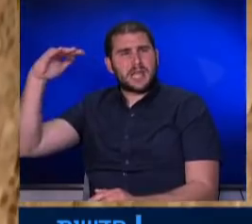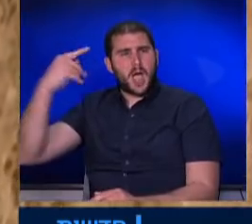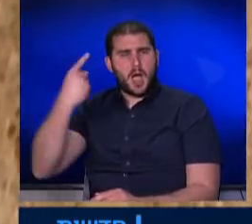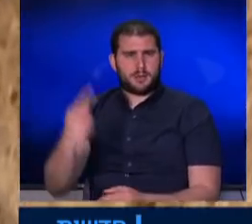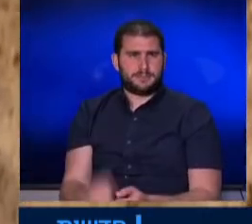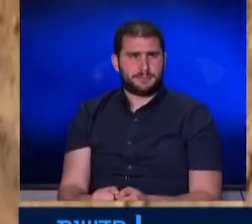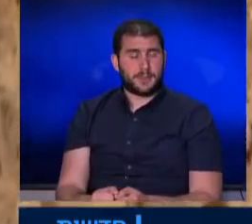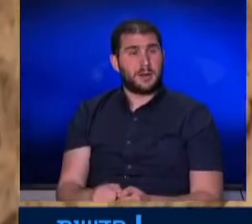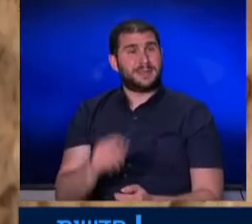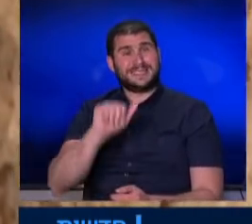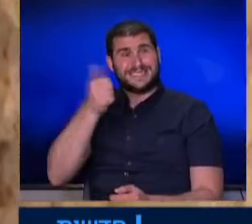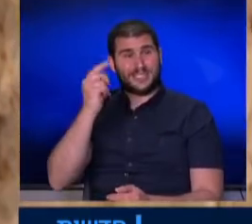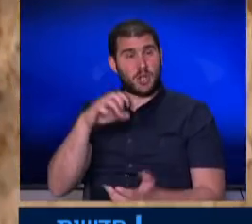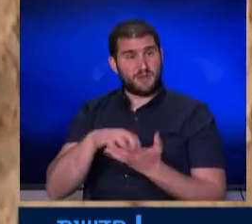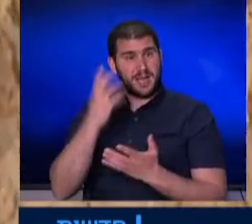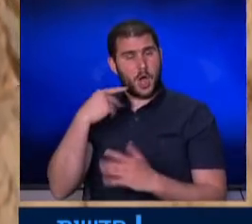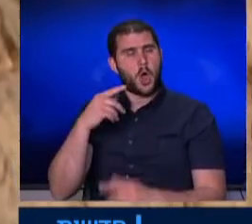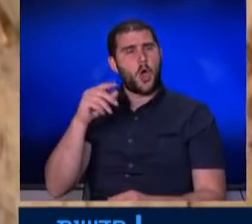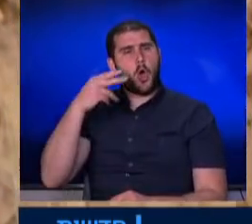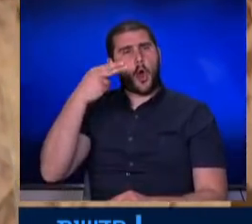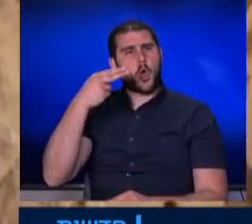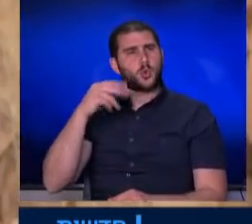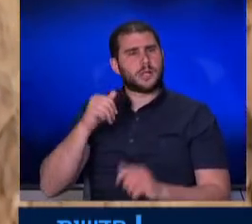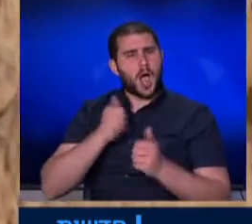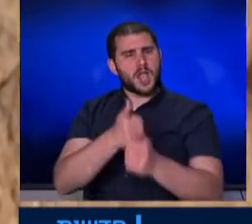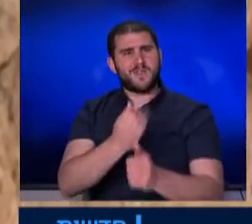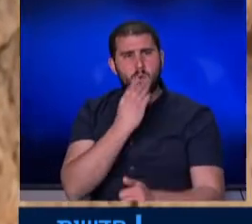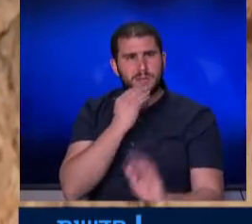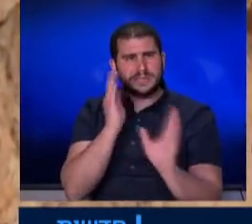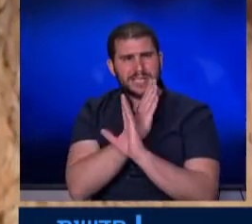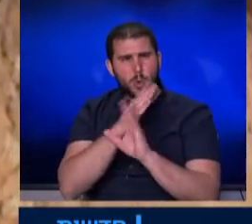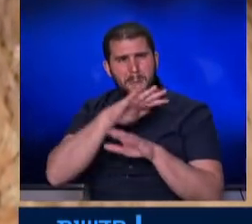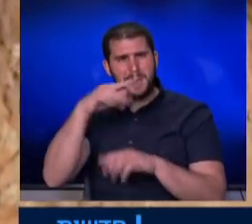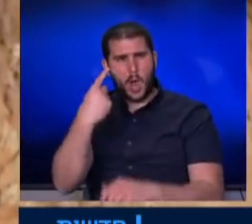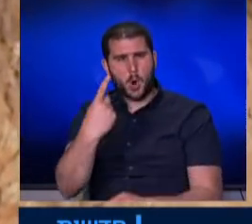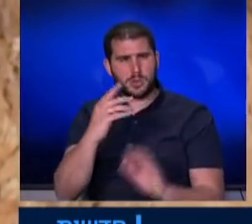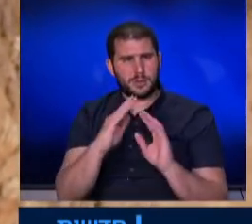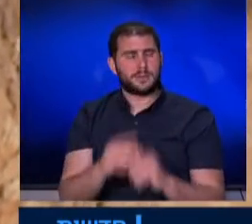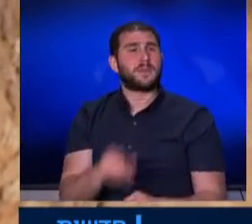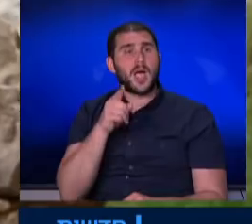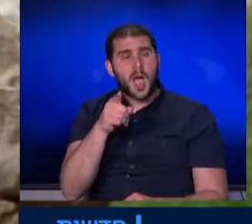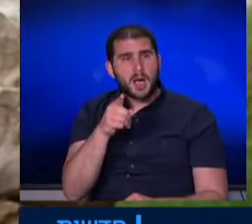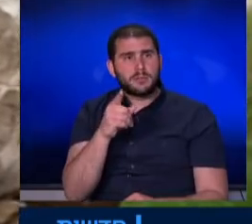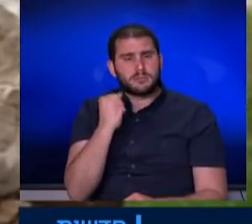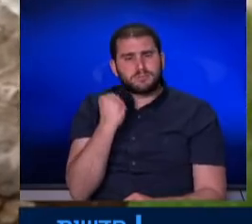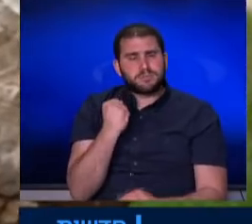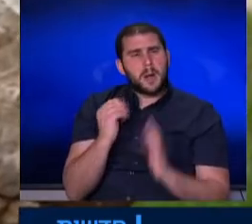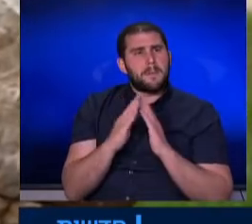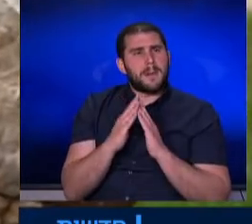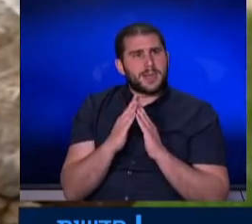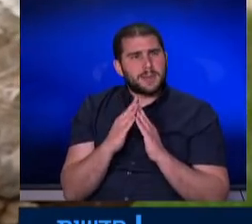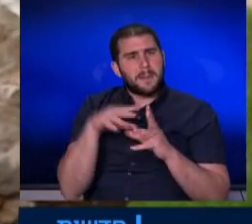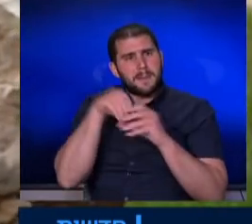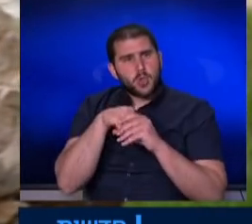הזאת. רגע השיא של היישוב היה כשהורדוס רדף את היהודים שהסתתרו במערות האלה. הם מתבצרים בבתים שלהם בעצם,